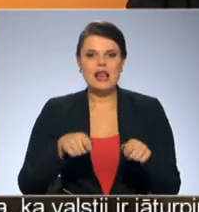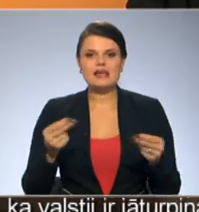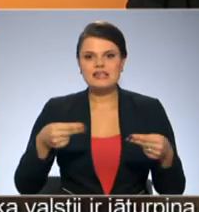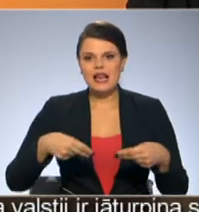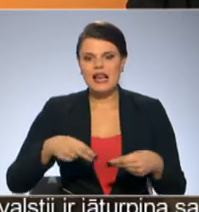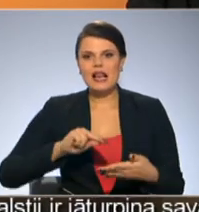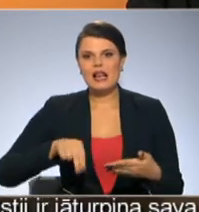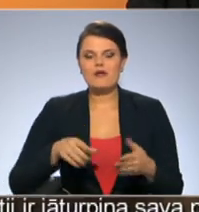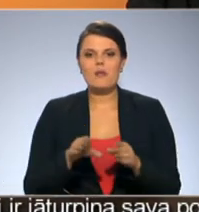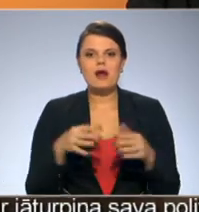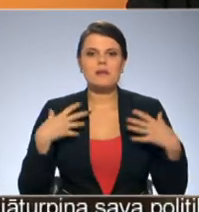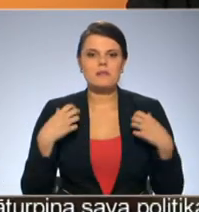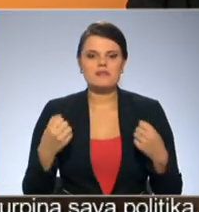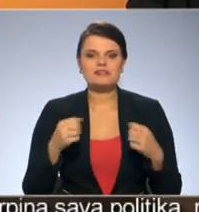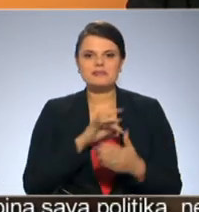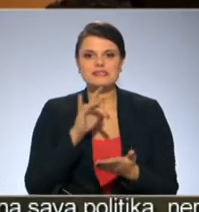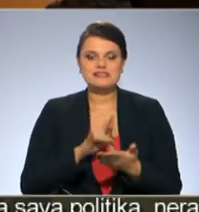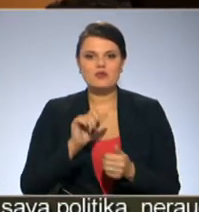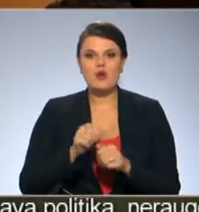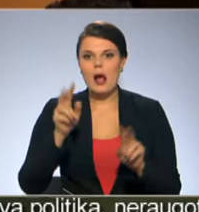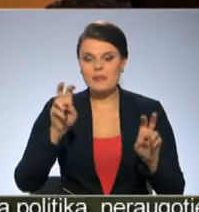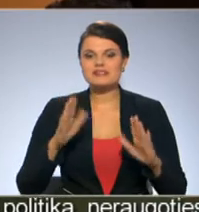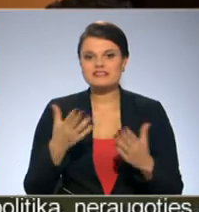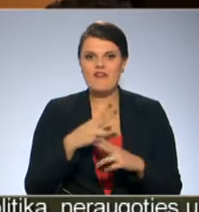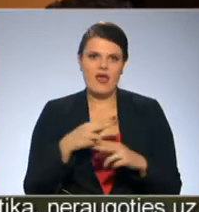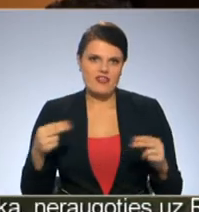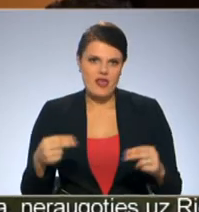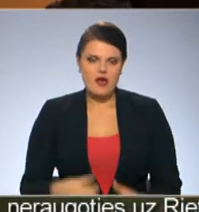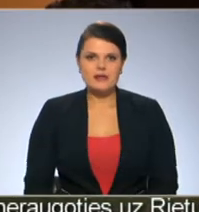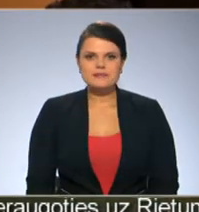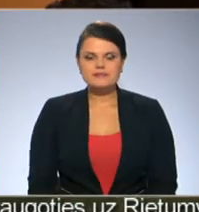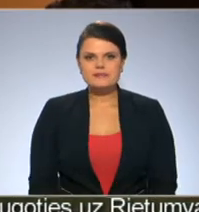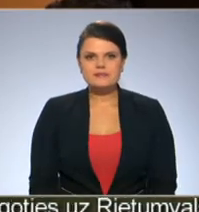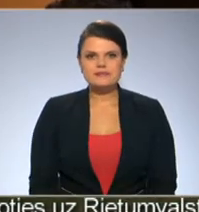ar bērnu veselības centru Apelsīns vai tomēr nē. Laura Grantiņa, Marks Ēķis, Vidzemes televīzija.